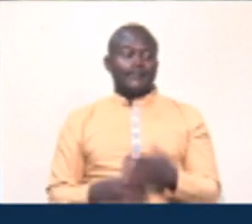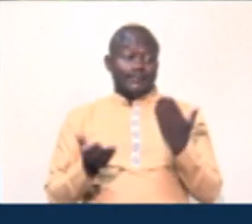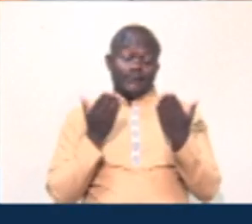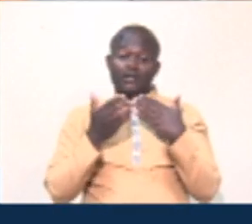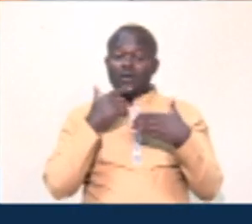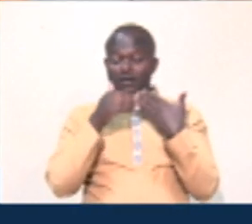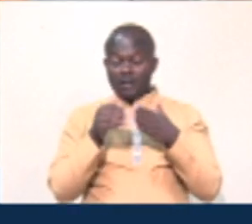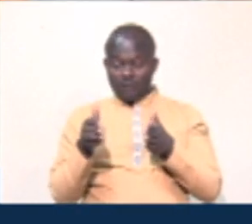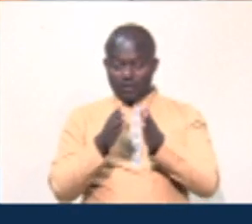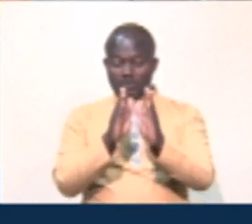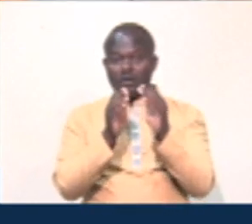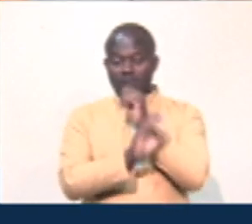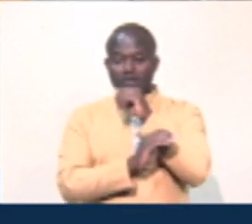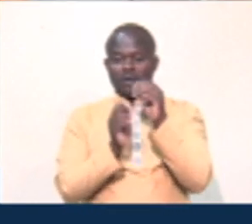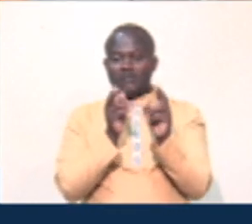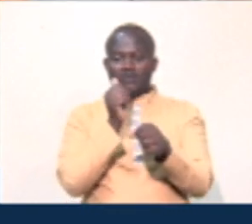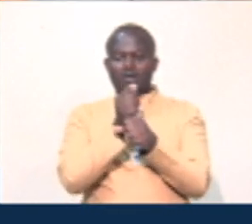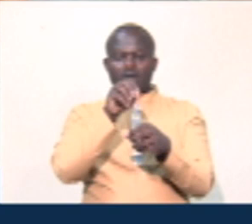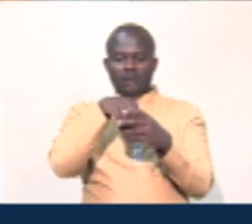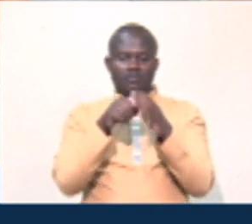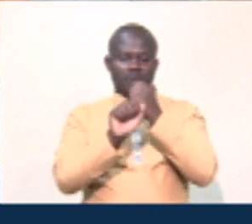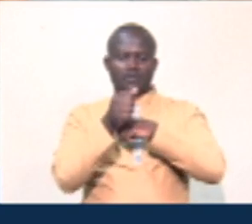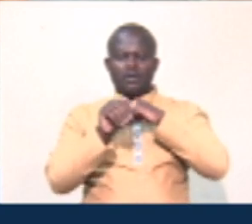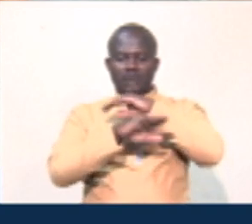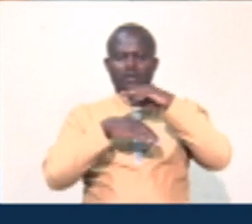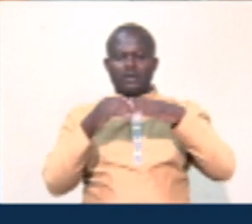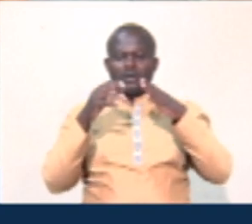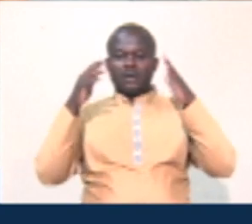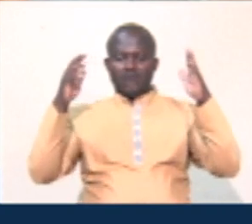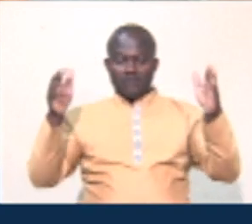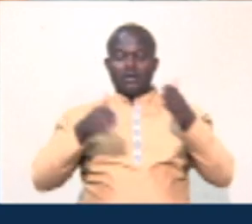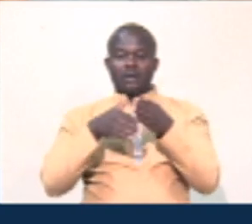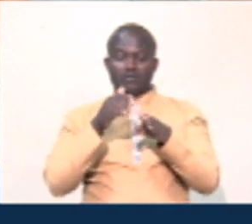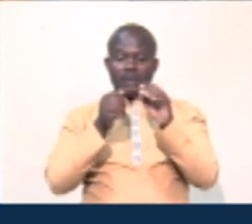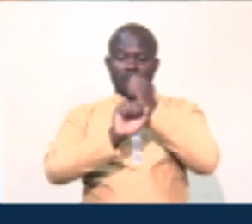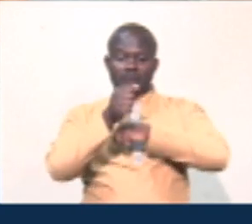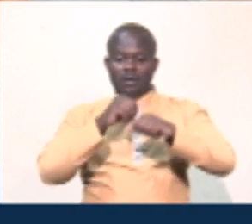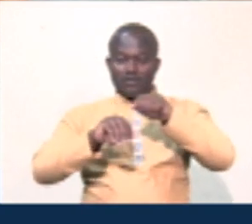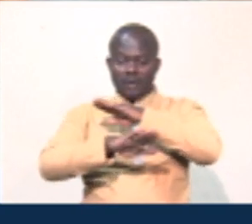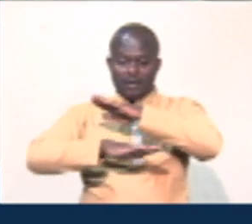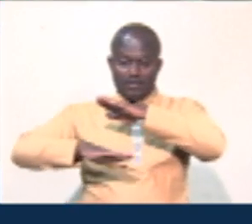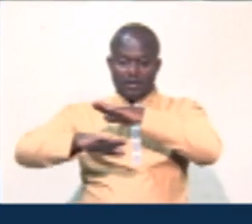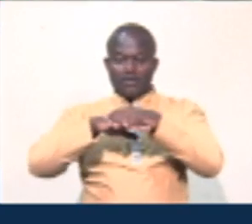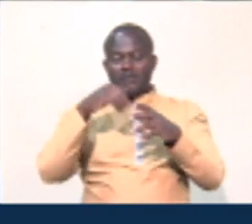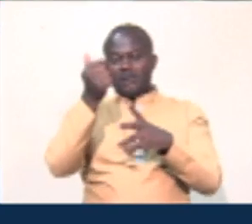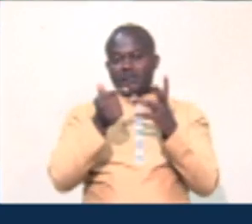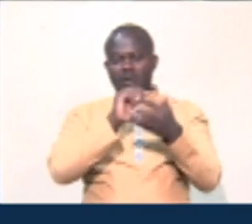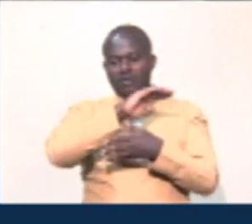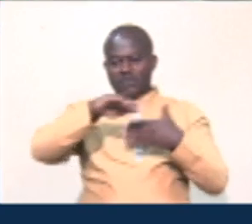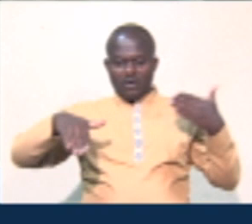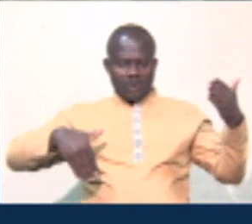gisanzwe gikoreramo mu bikorwa remezo, kwagura ibikorwa remezo, kubaka ibikorwa remezo. Ibyo byose kandi